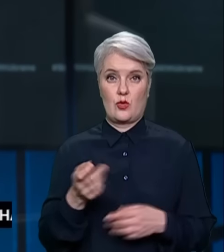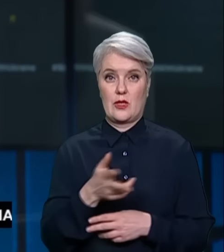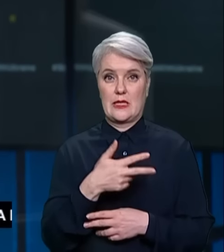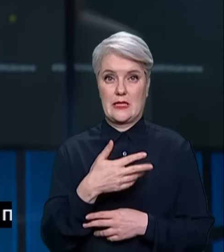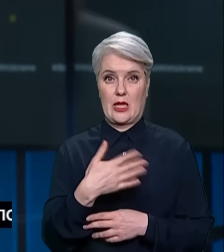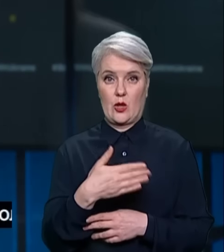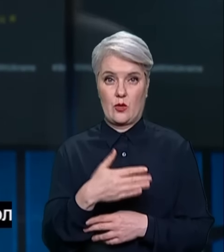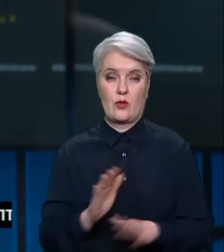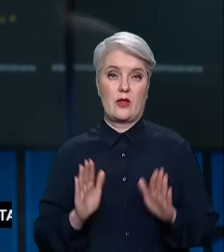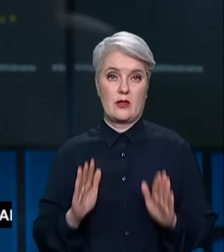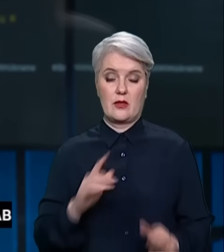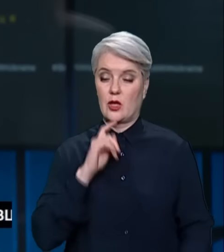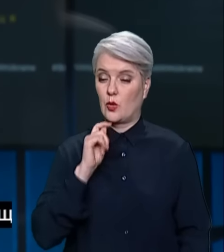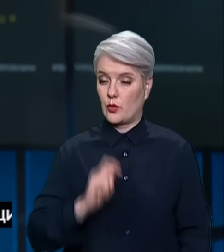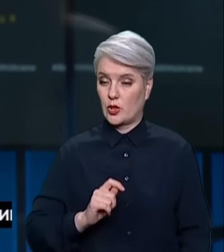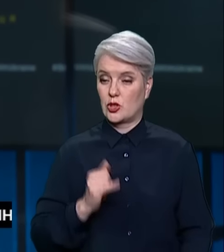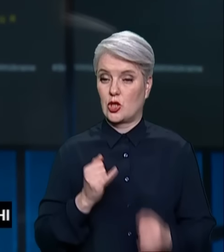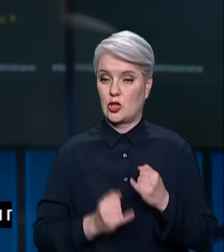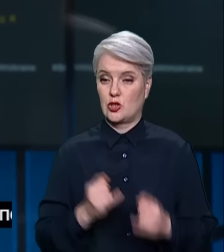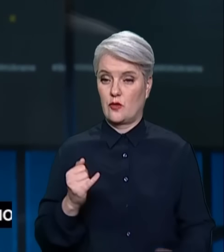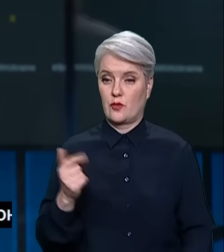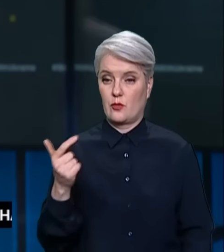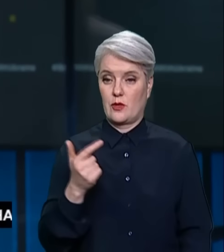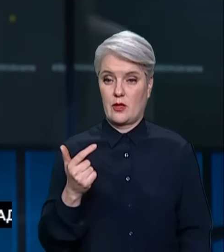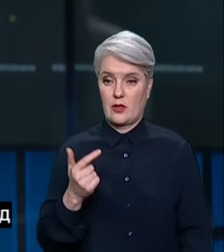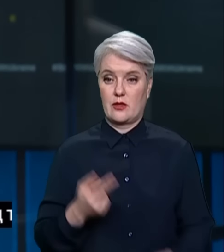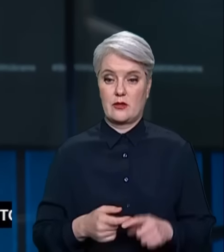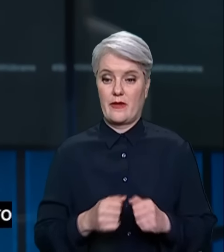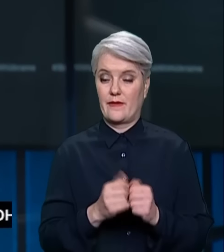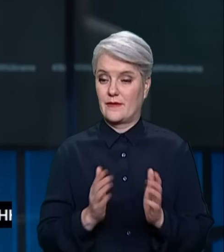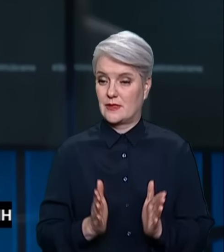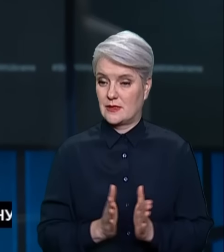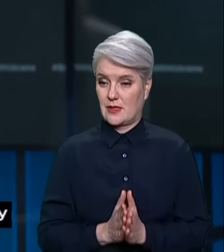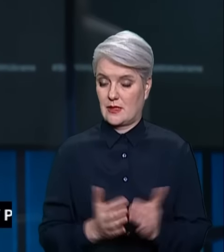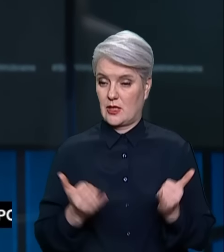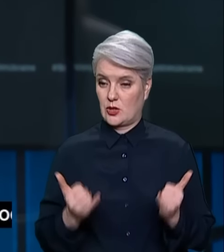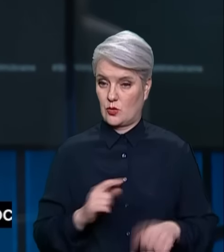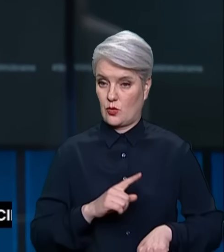триколор, тільки український жовто-блакитний. Це все на цю годину.